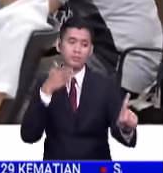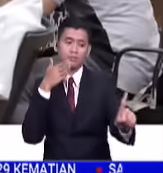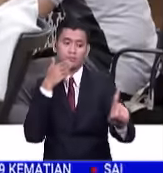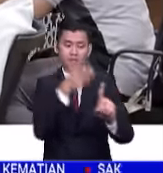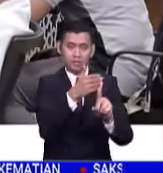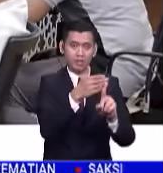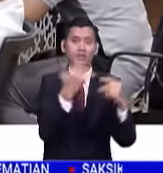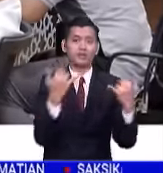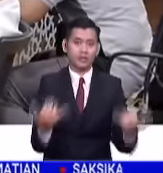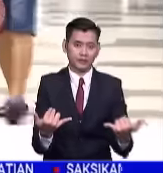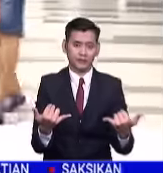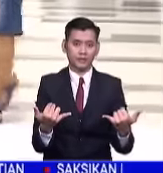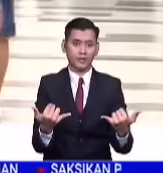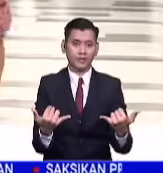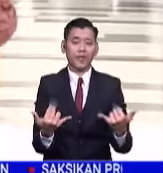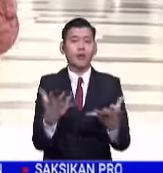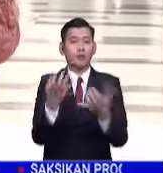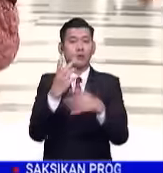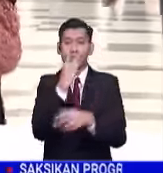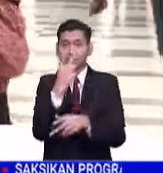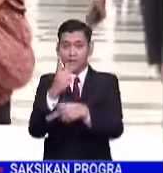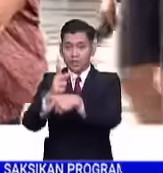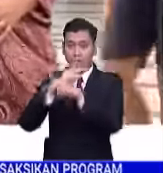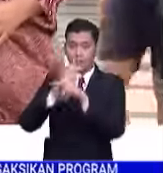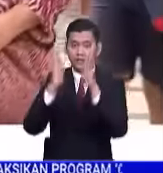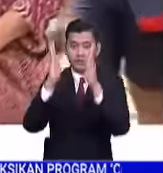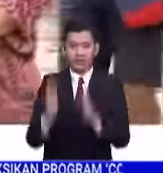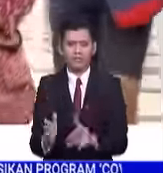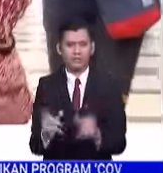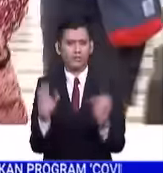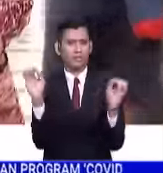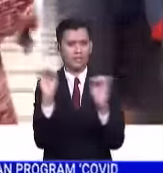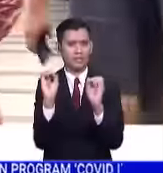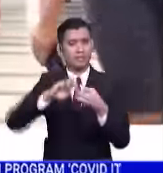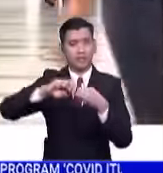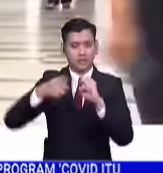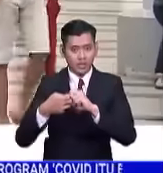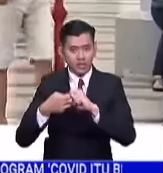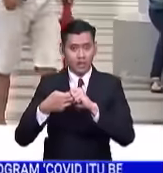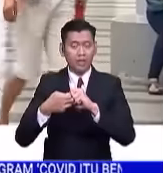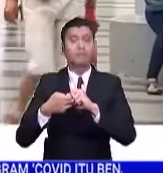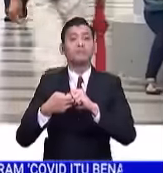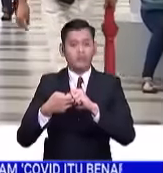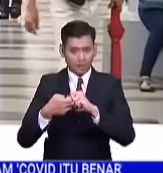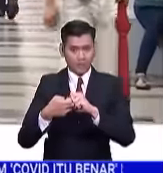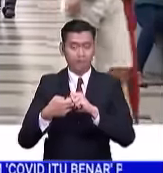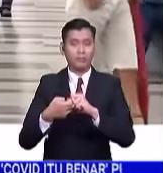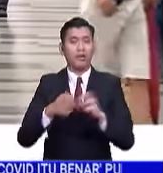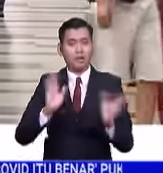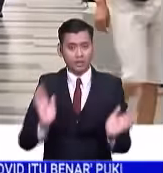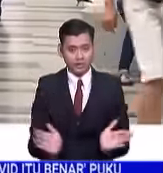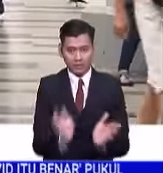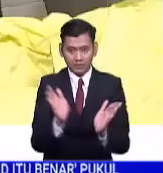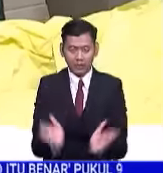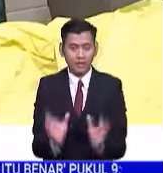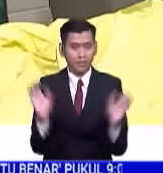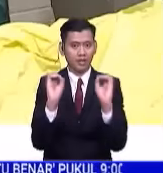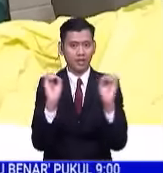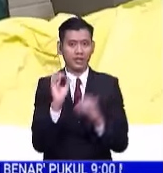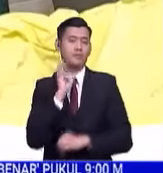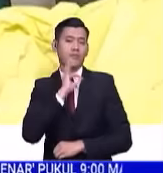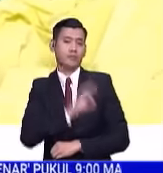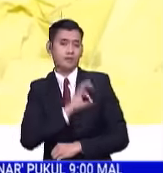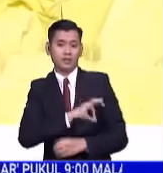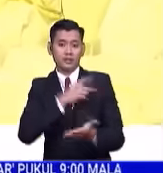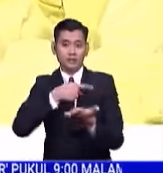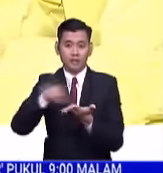ini. Bagi memastikan peminjam tidak terus terbeban, gabungan turut mencadangkan supaya tiada faedah atau caj tambahan